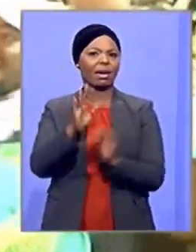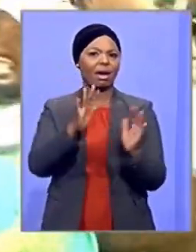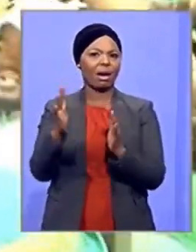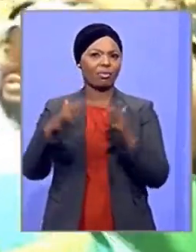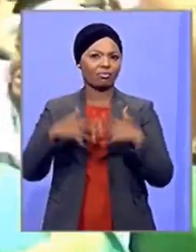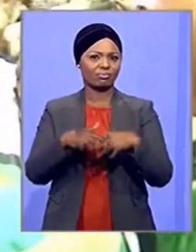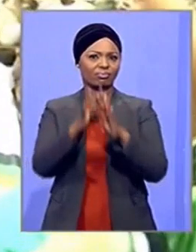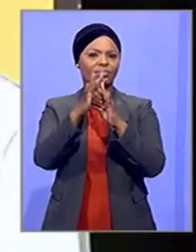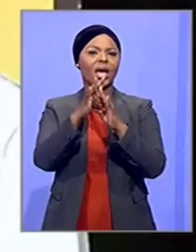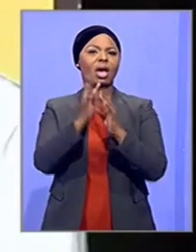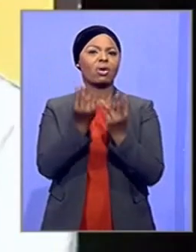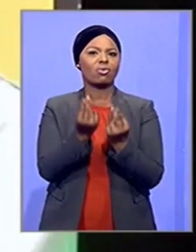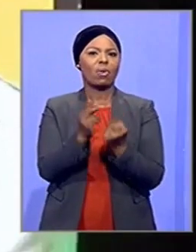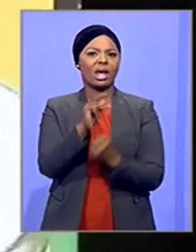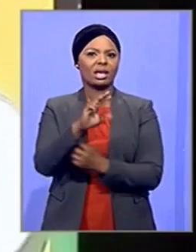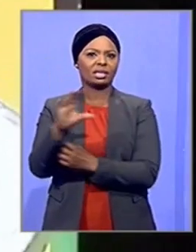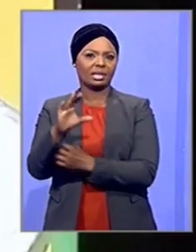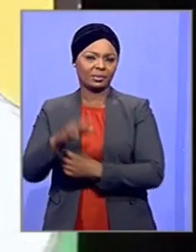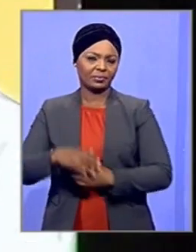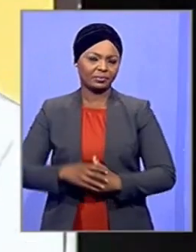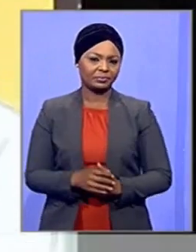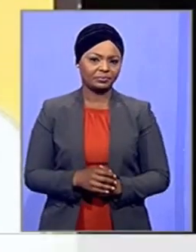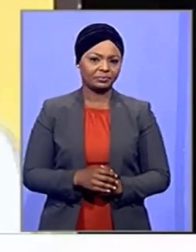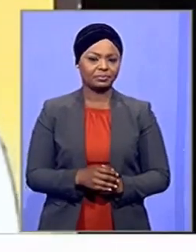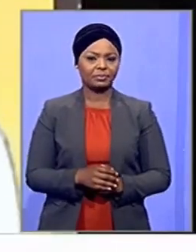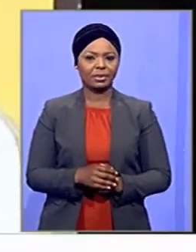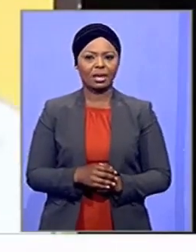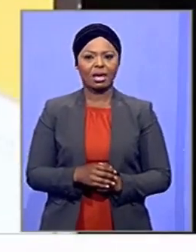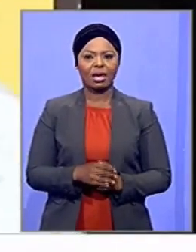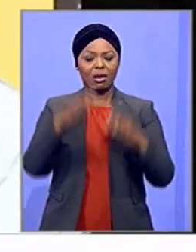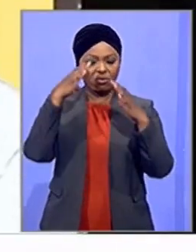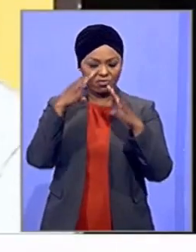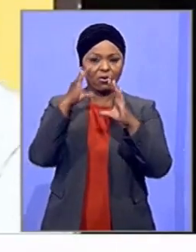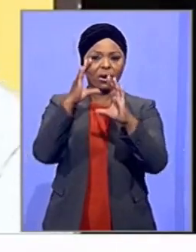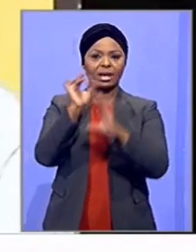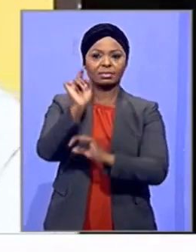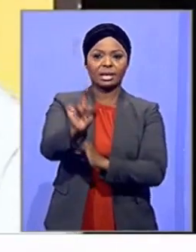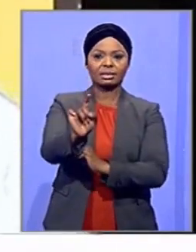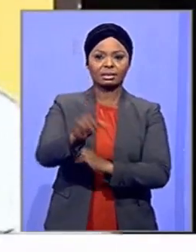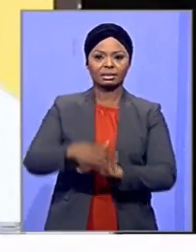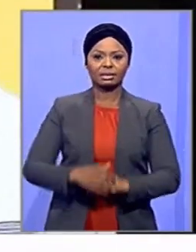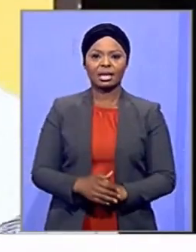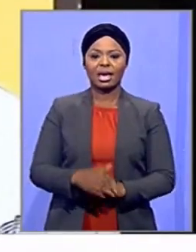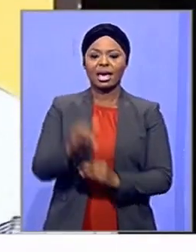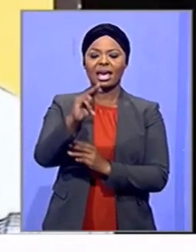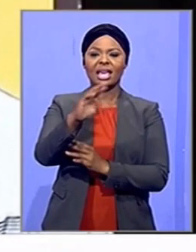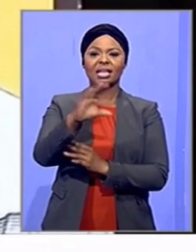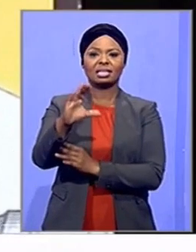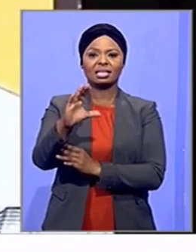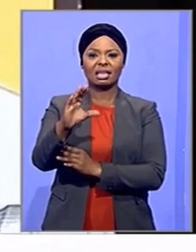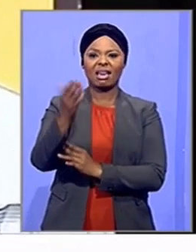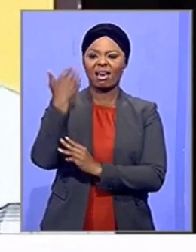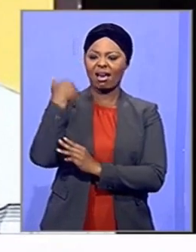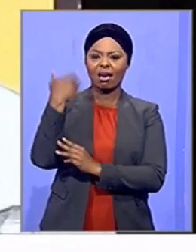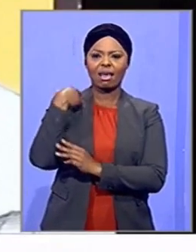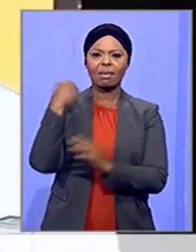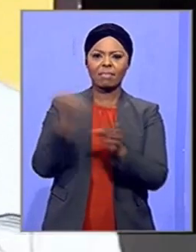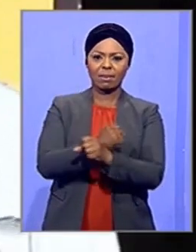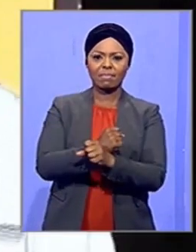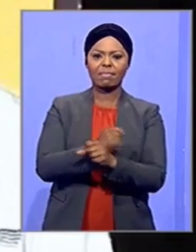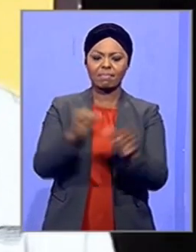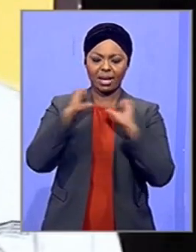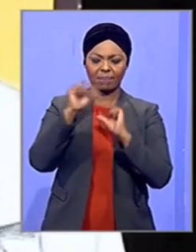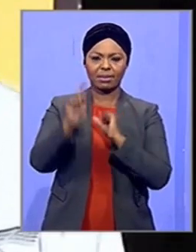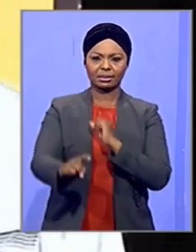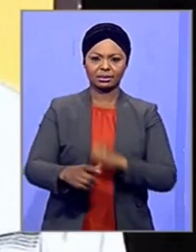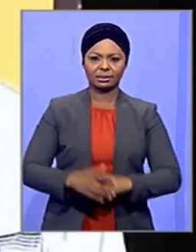le le busang. So stay focused. My boya ANC esiyazi. It's just